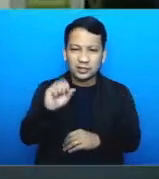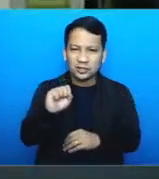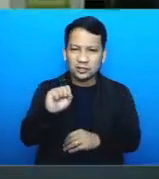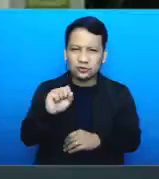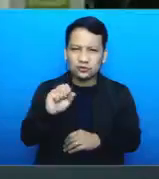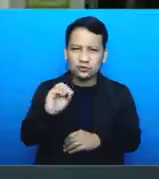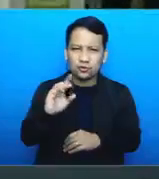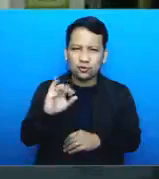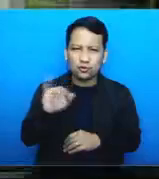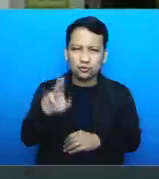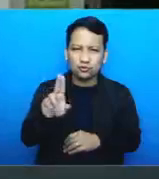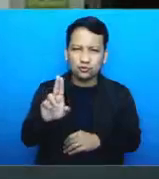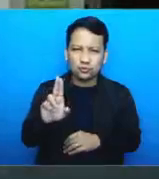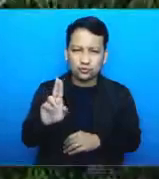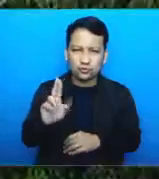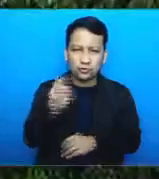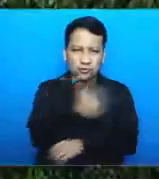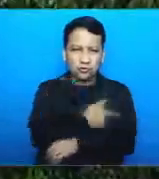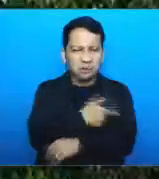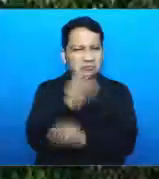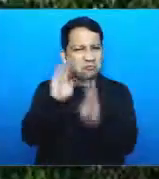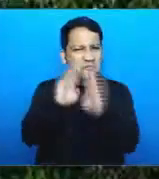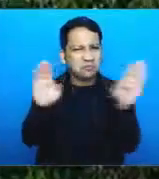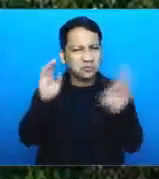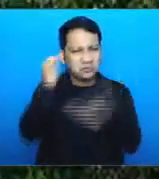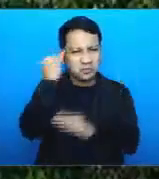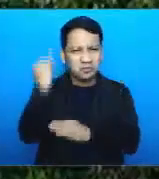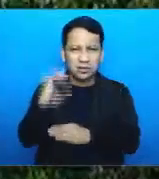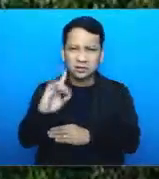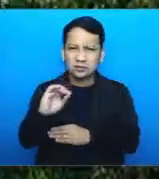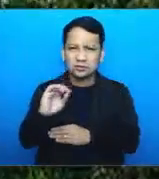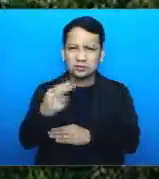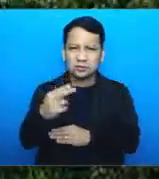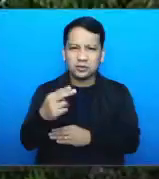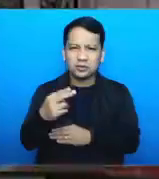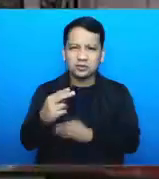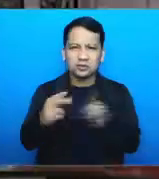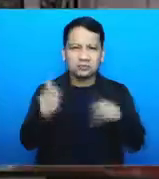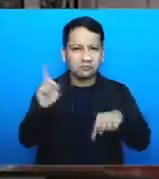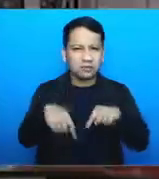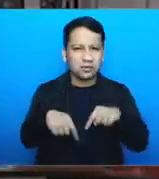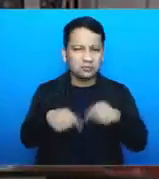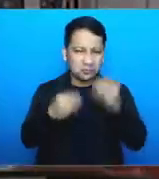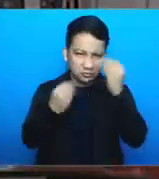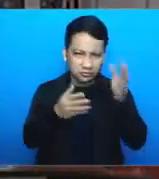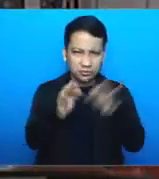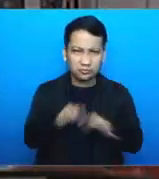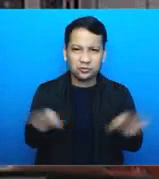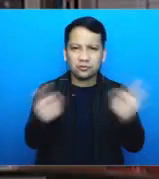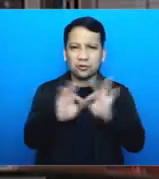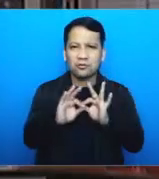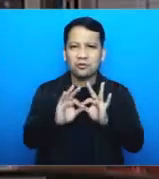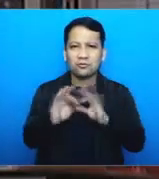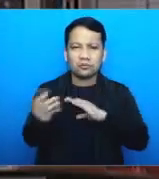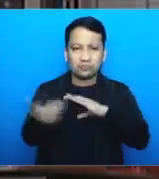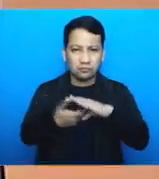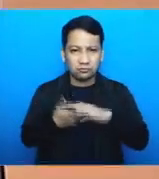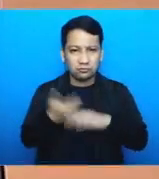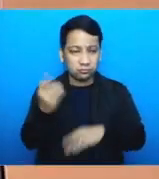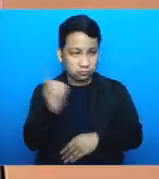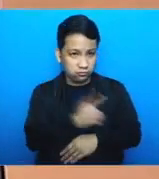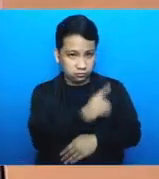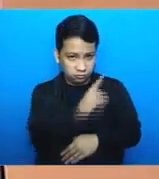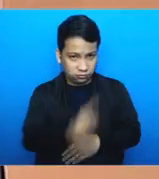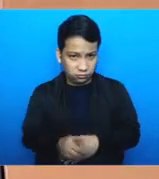Bukas naman sa ideya ang Department of Health, pero aminado itong dapat matiyak na walang maaapakan o masasagasaan